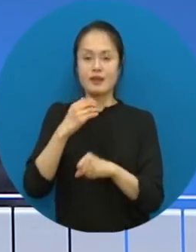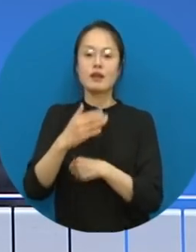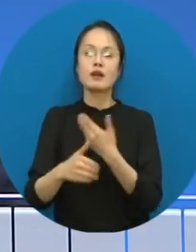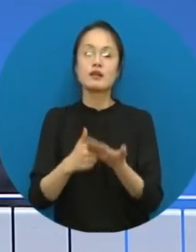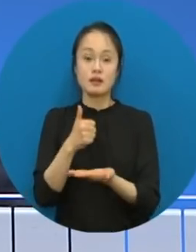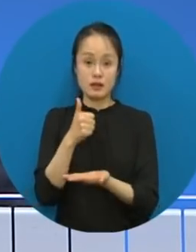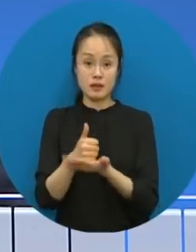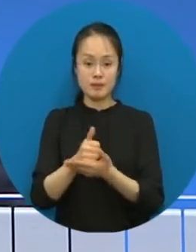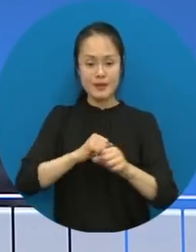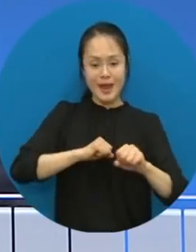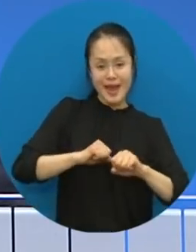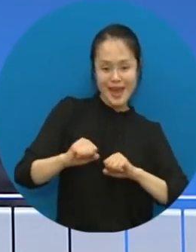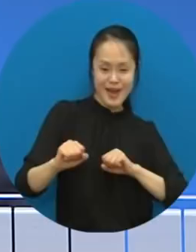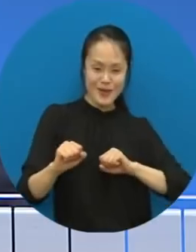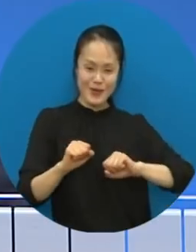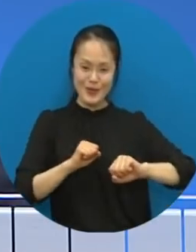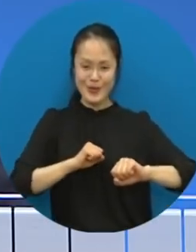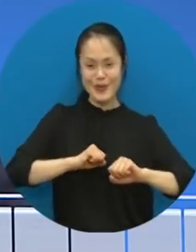행동하시는 하나님.